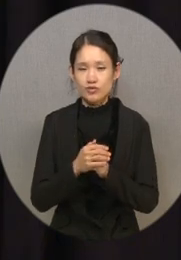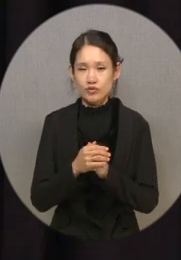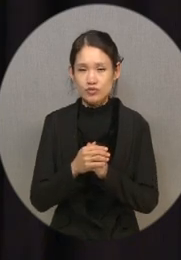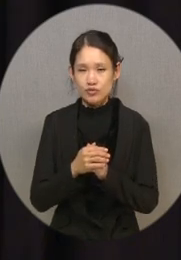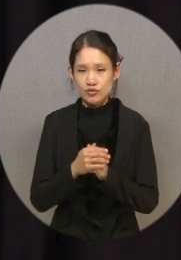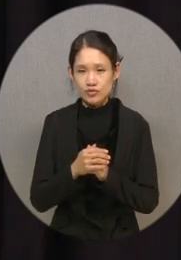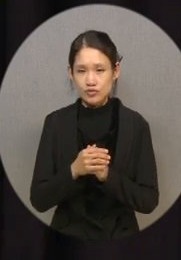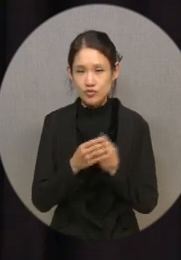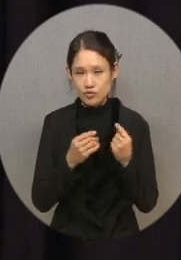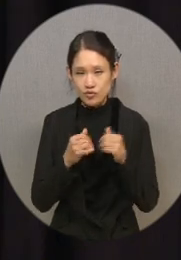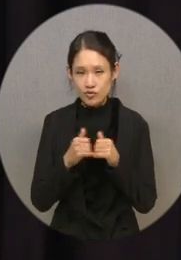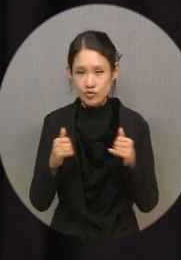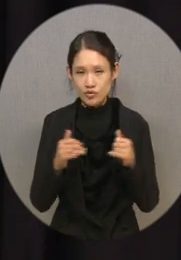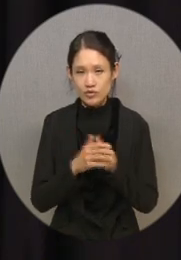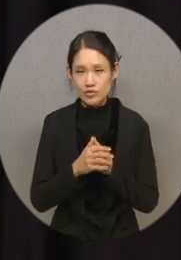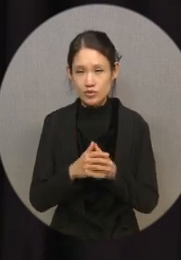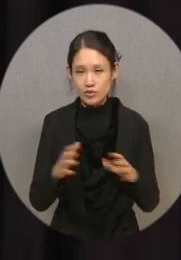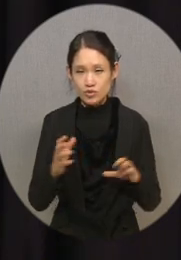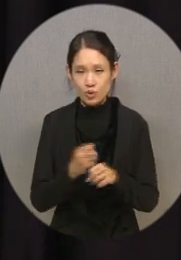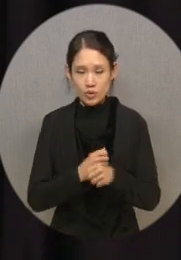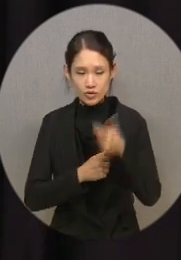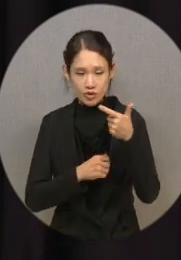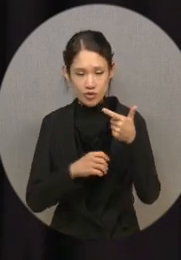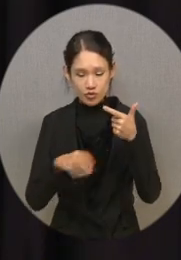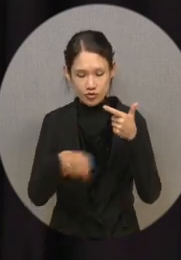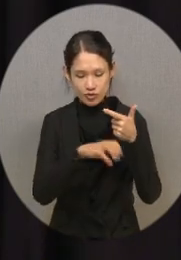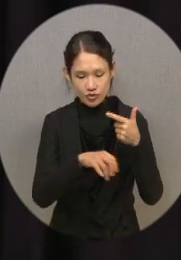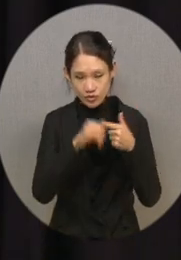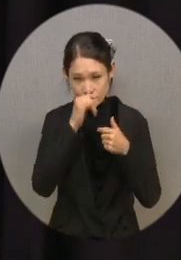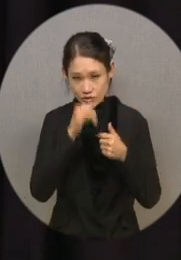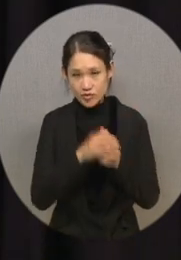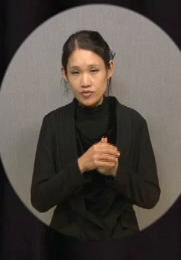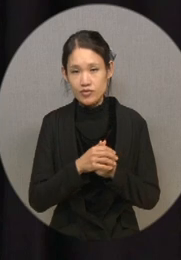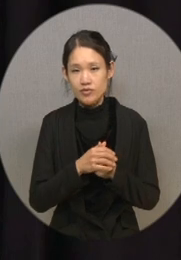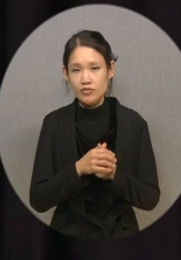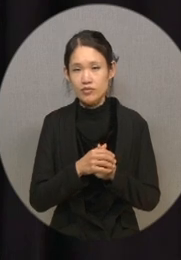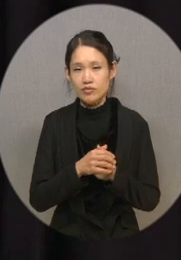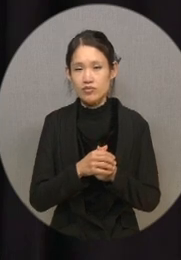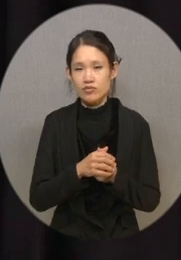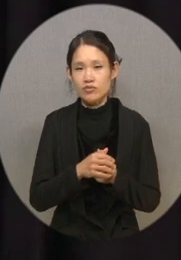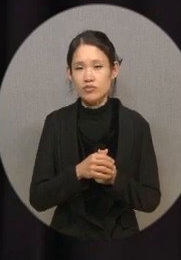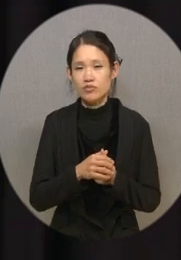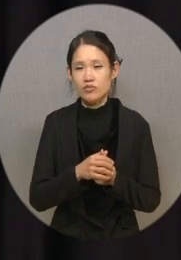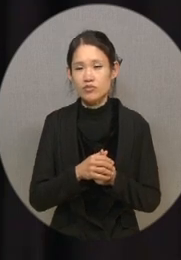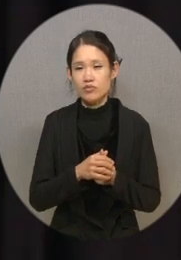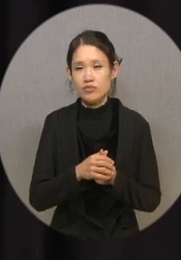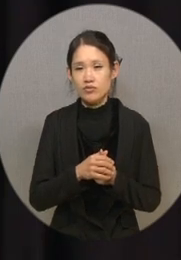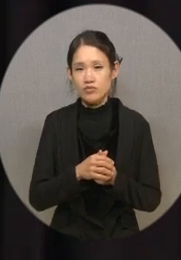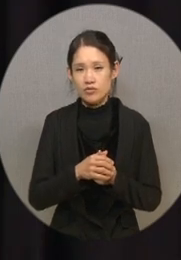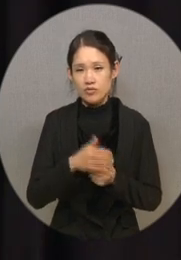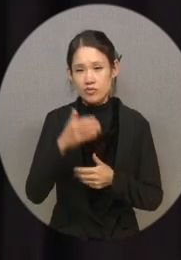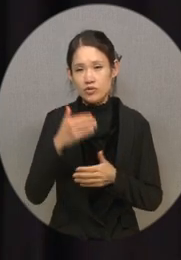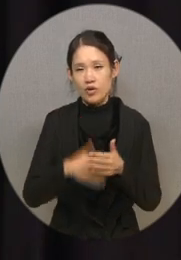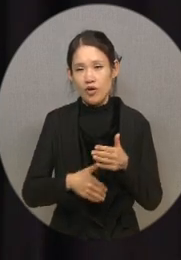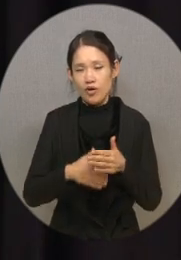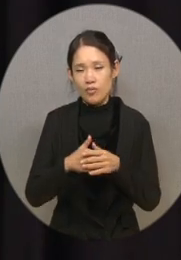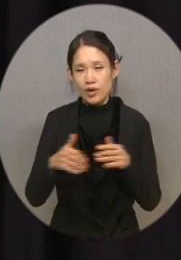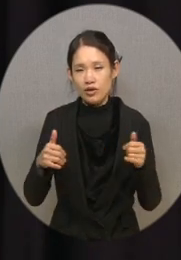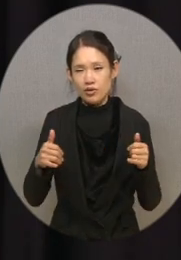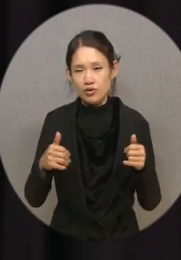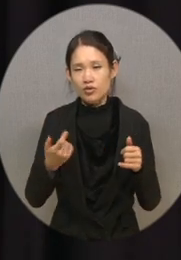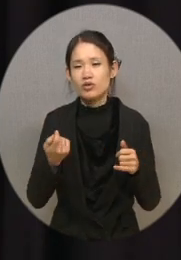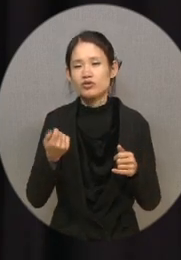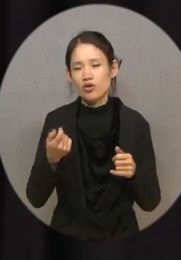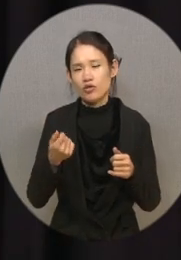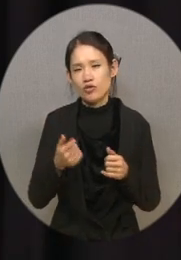해서 6개의 망을 갖고 있어요. 그러면은 망이 촘촘하니까는 누락받는 사람이 적어지실 거